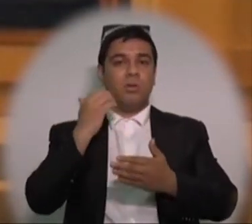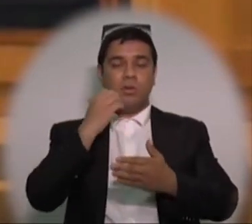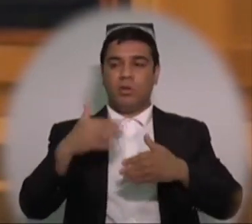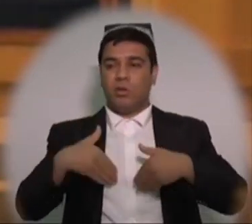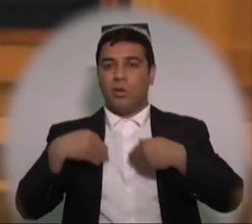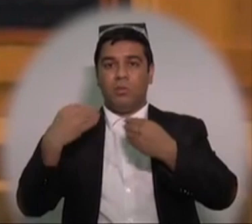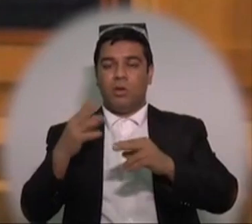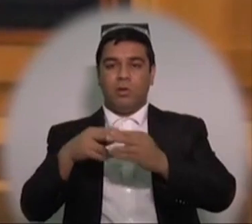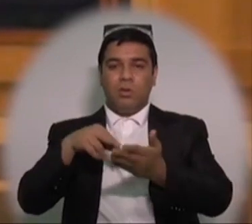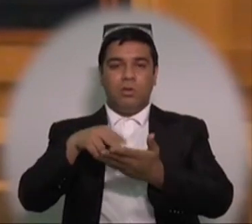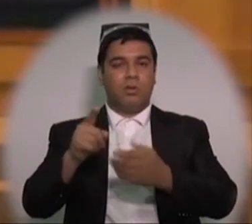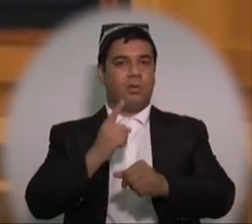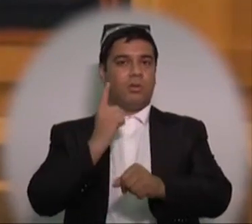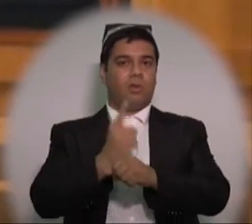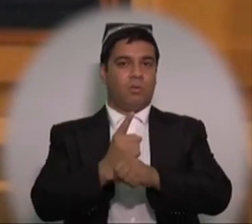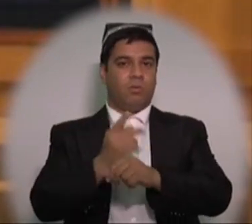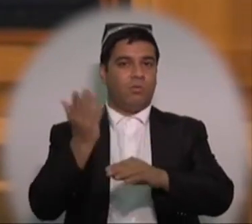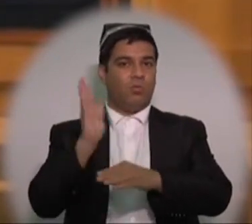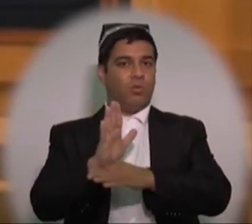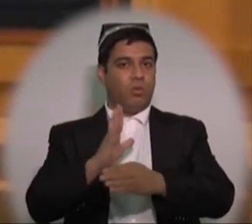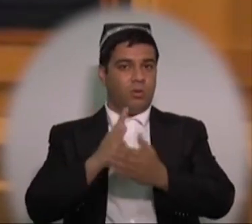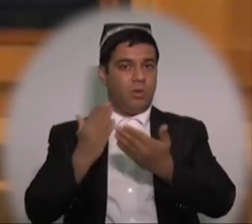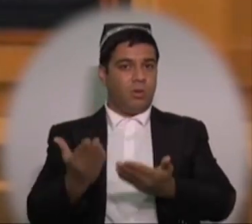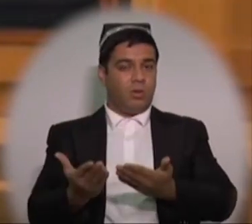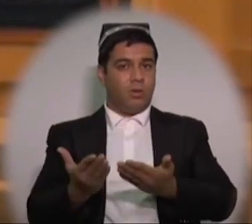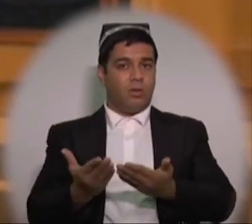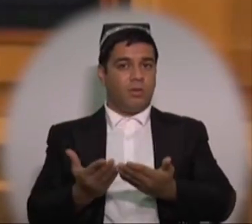salam vermezden turun kirmenler degen buyruğunu kılgen.